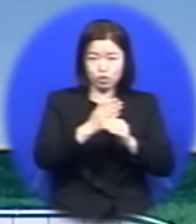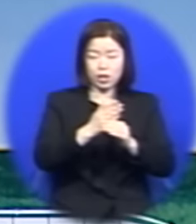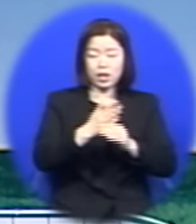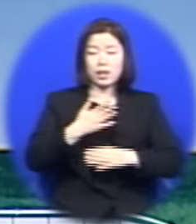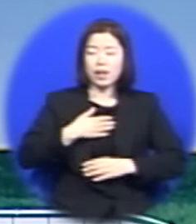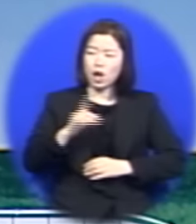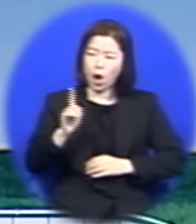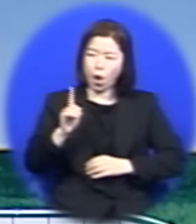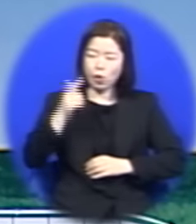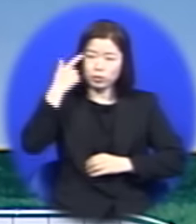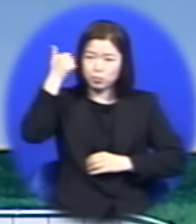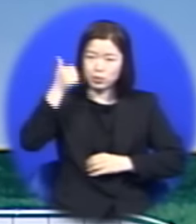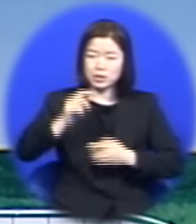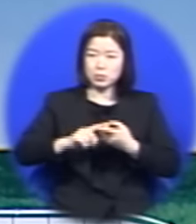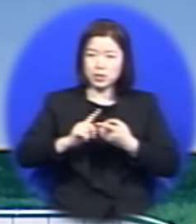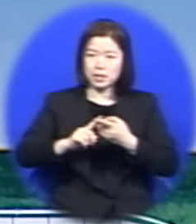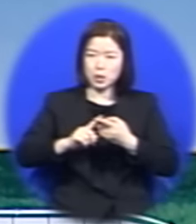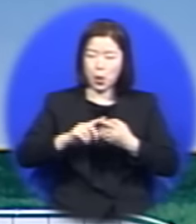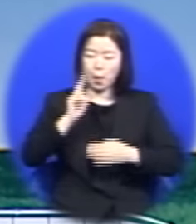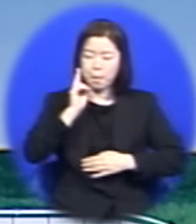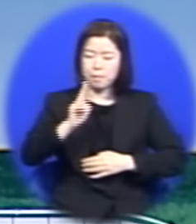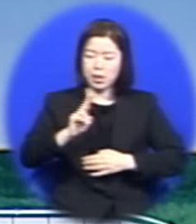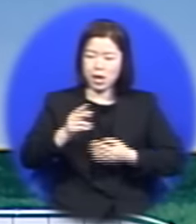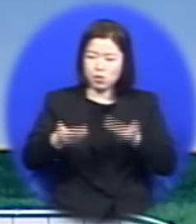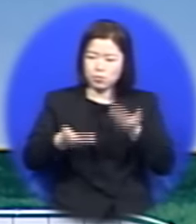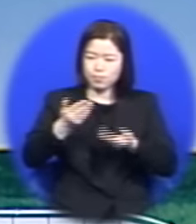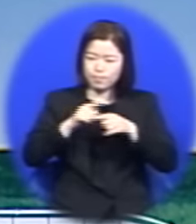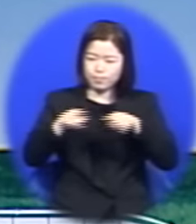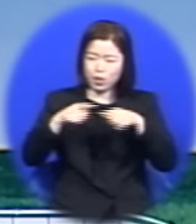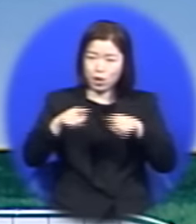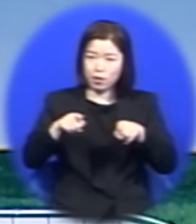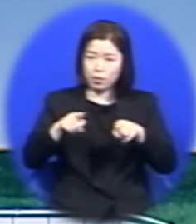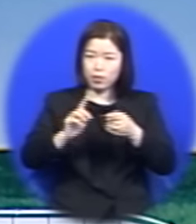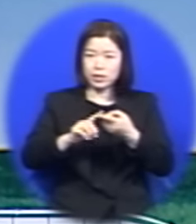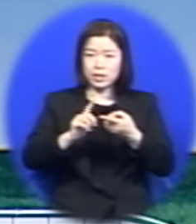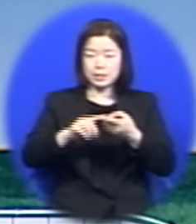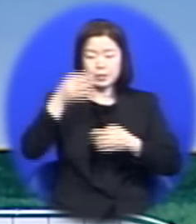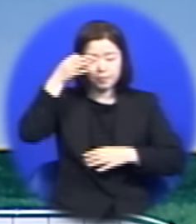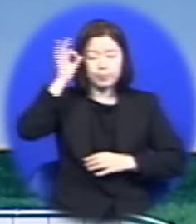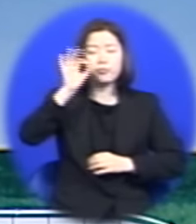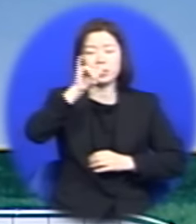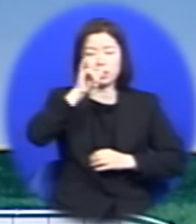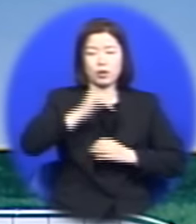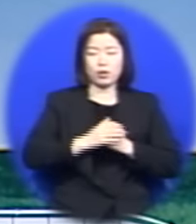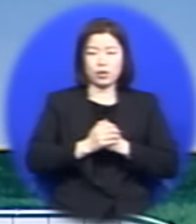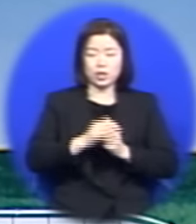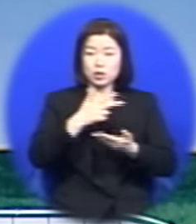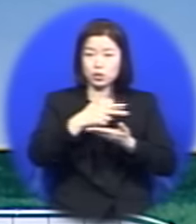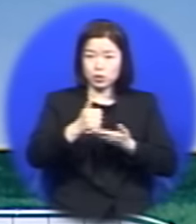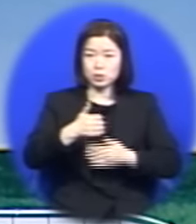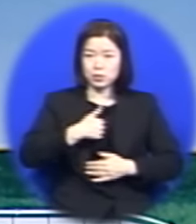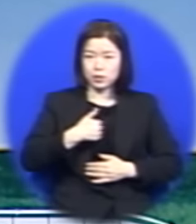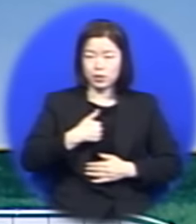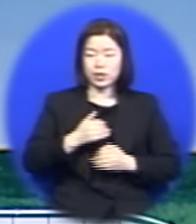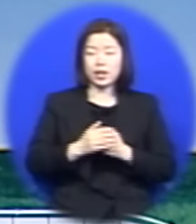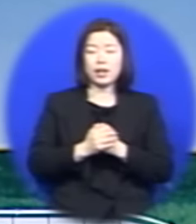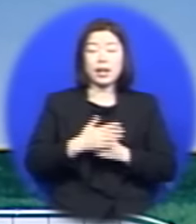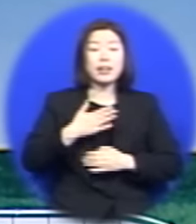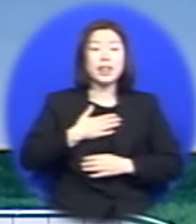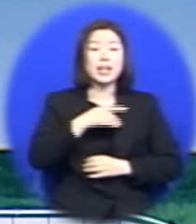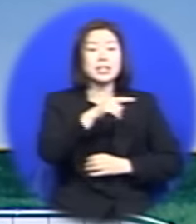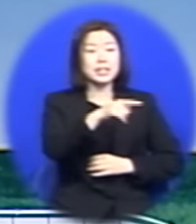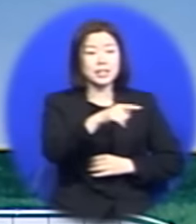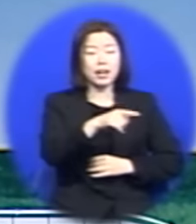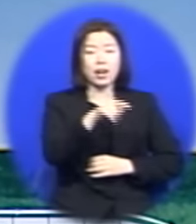어느 목사님에 대해서 아주 비판적인 이야기를 하는 것을 생각나게 하셨습니다. 주님은 저에게 나는